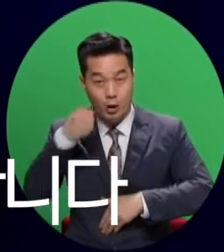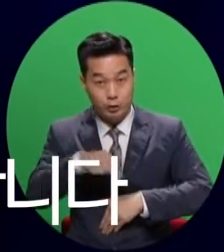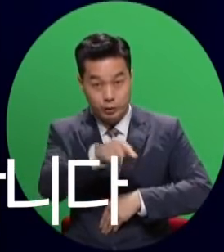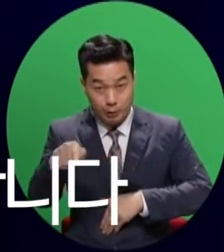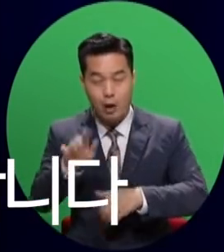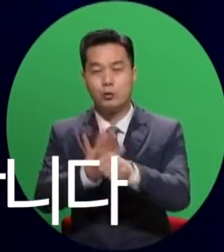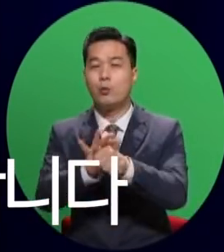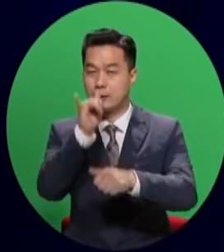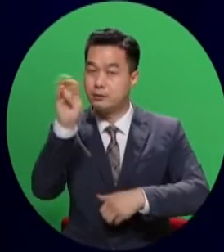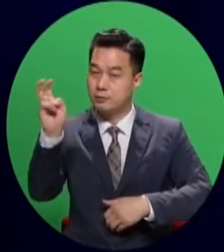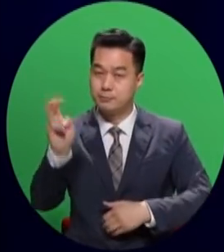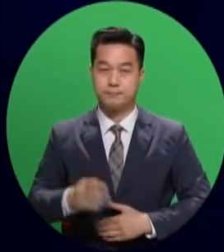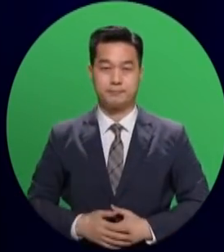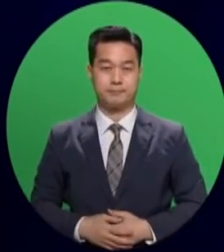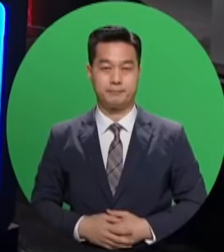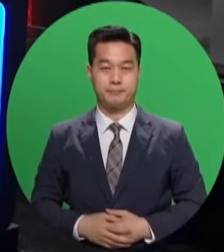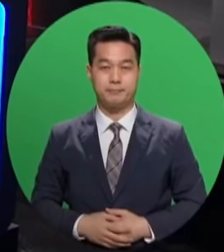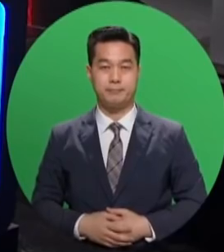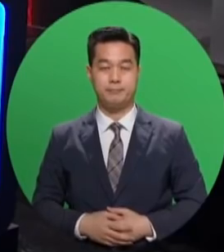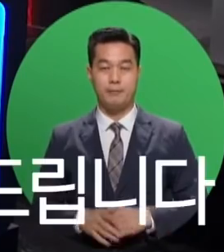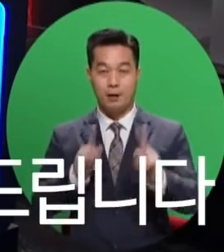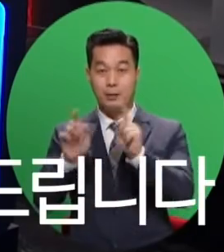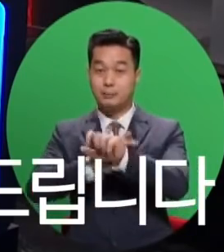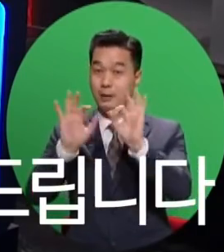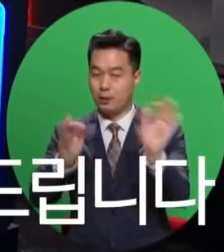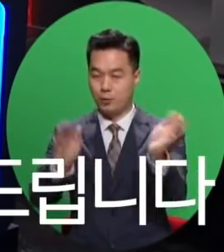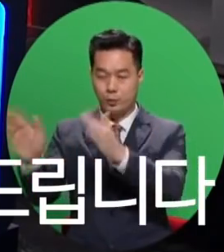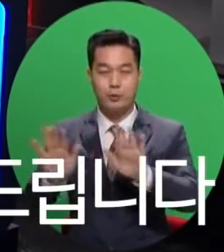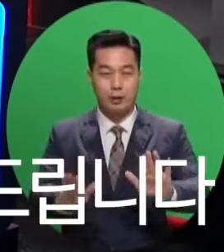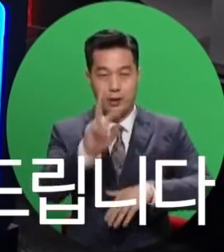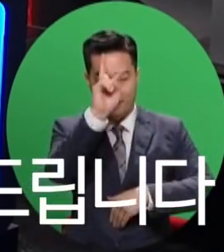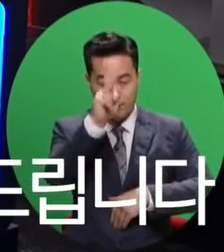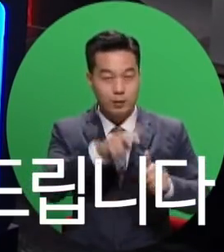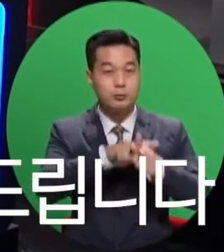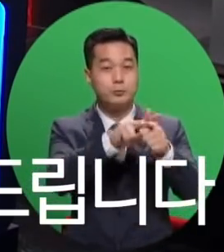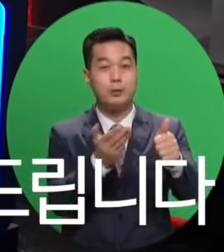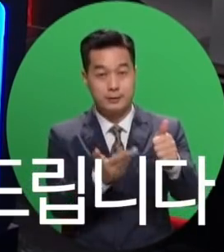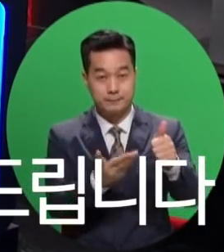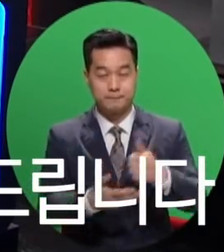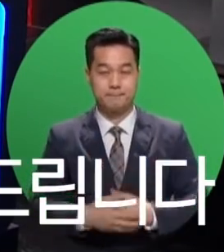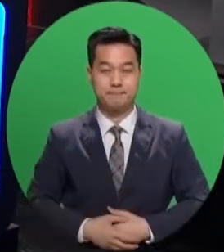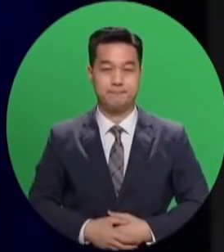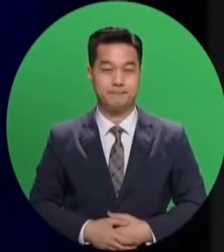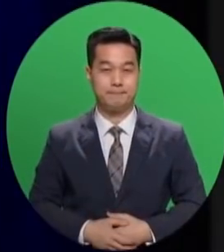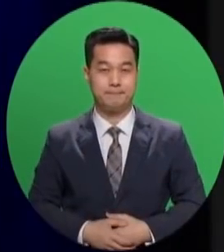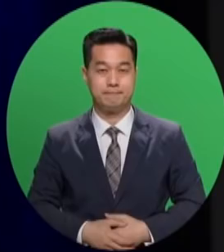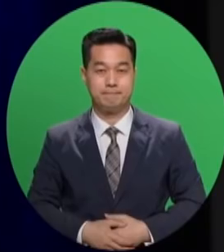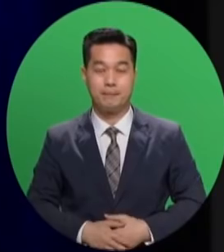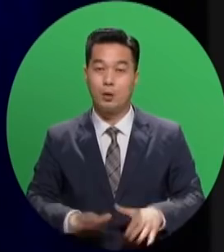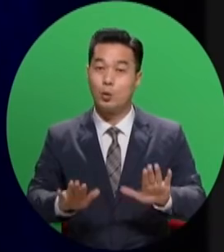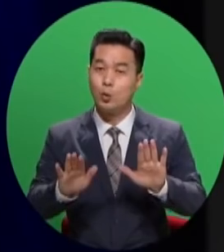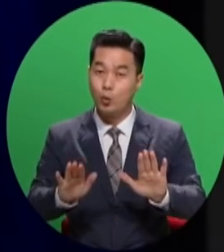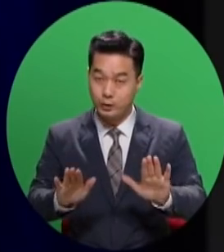것이라고 생각합니다 네 꼭 오세훈 부모님 말씀 잘 들었구요 이번엔 박영선 후보 께 1분 30초 바로 지금 드립니다 네 오늘